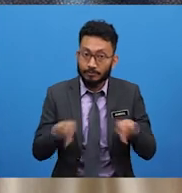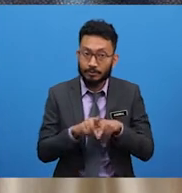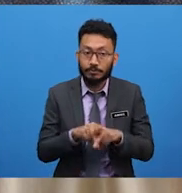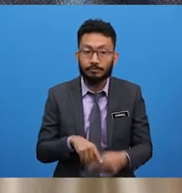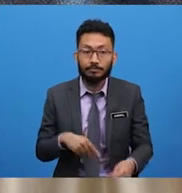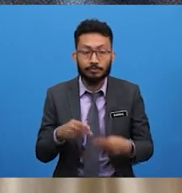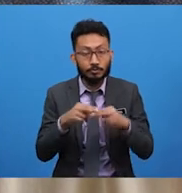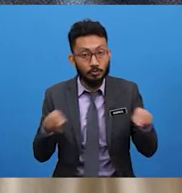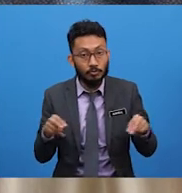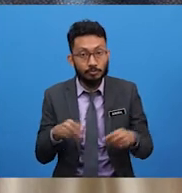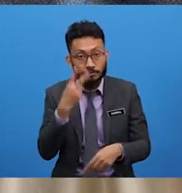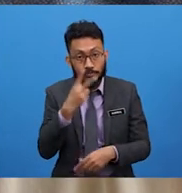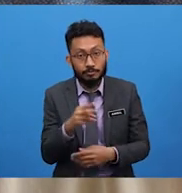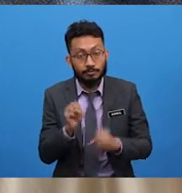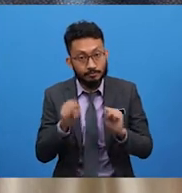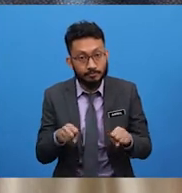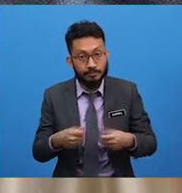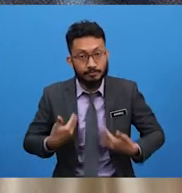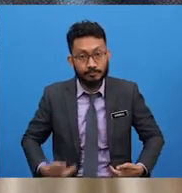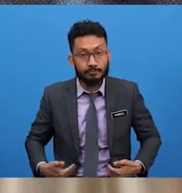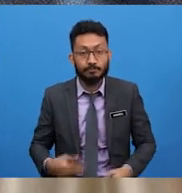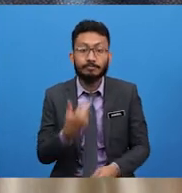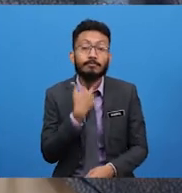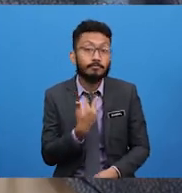bagi mendraft sehelai gaun hamil.